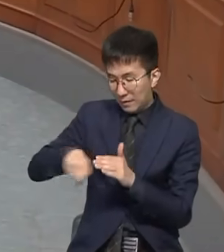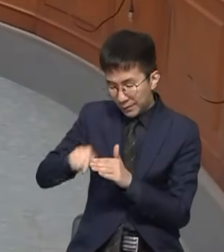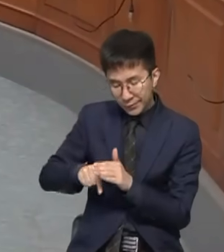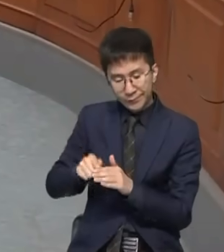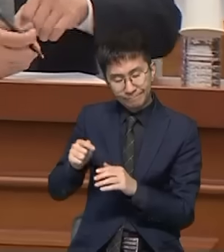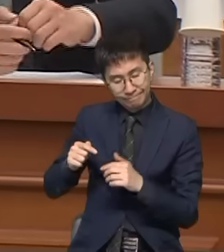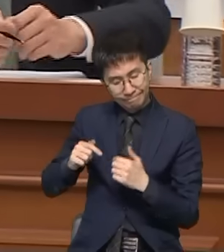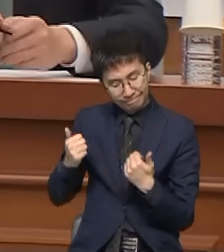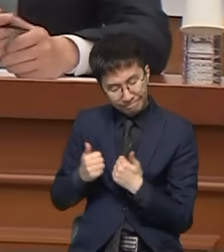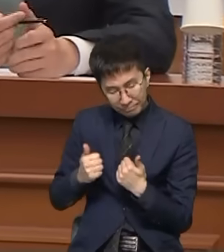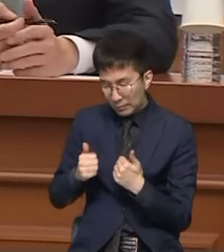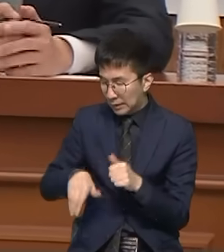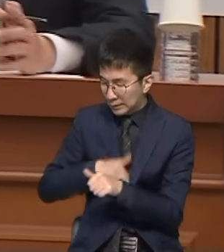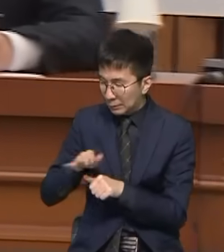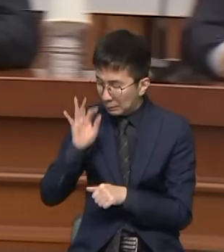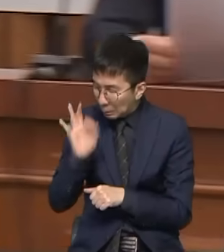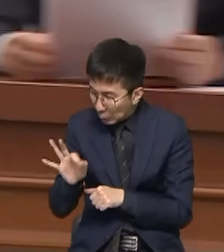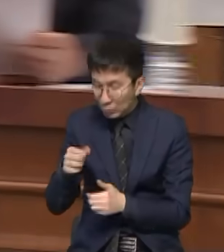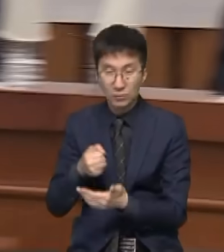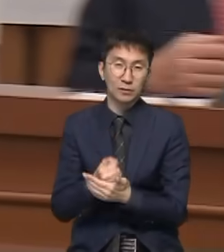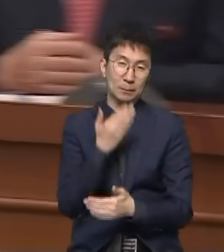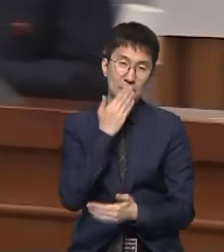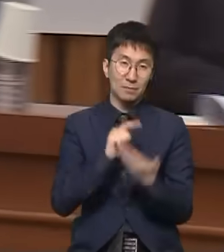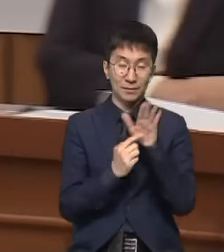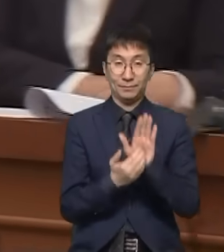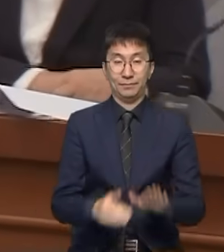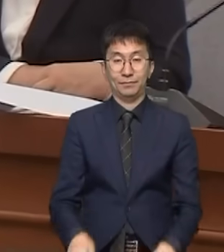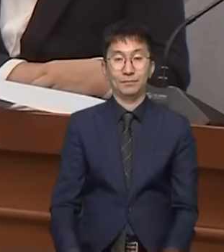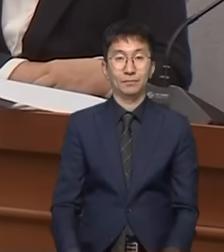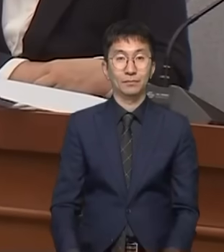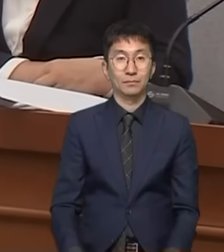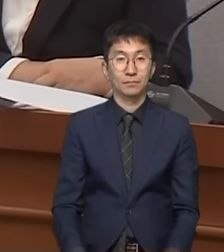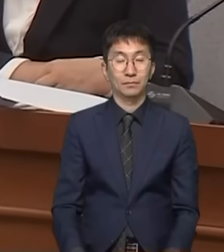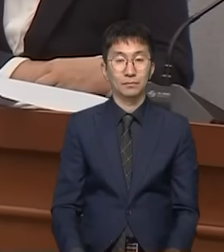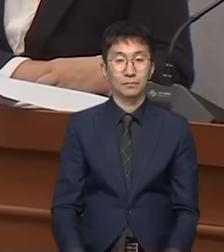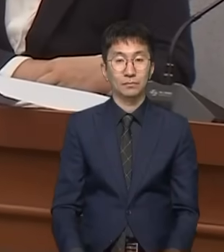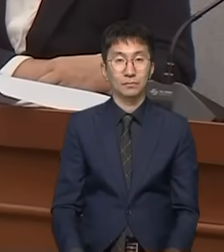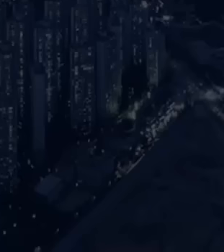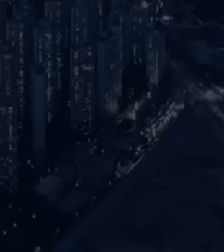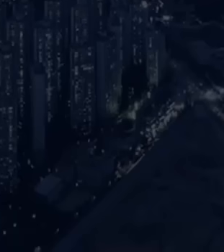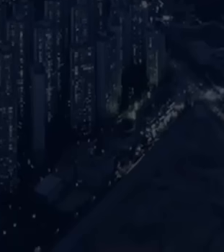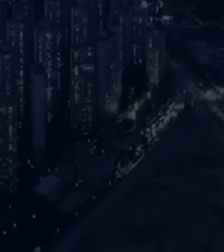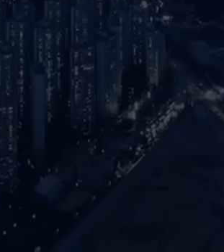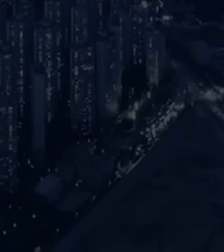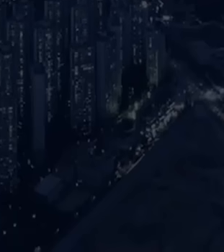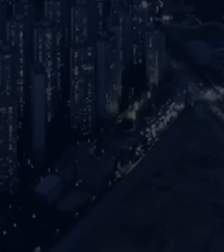관측이 나오고 있습니다. SBS 윤나라입니다.